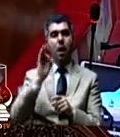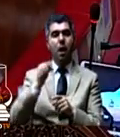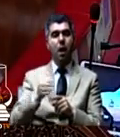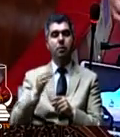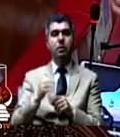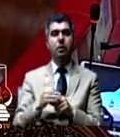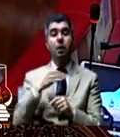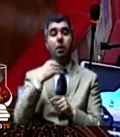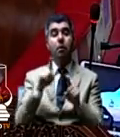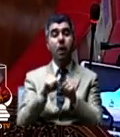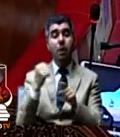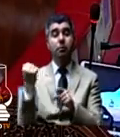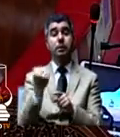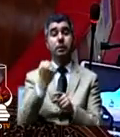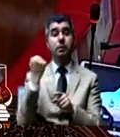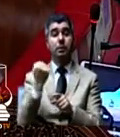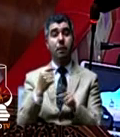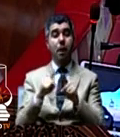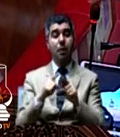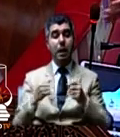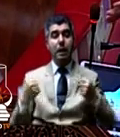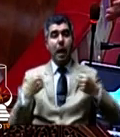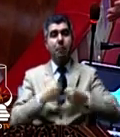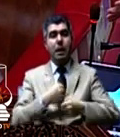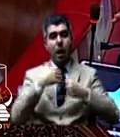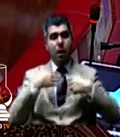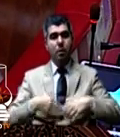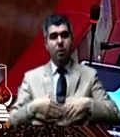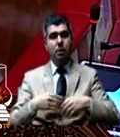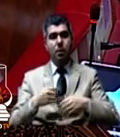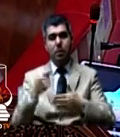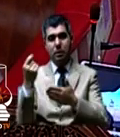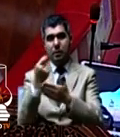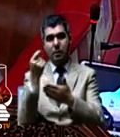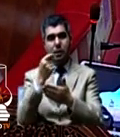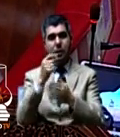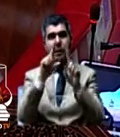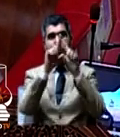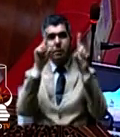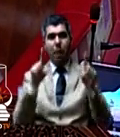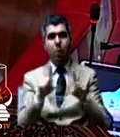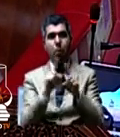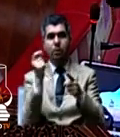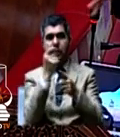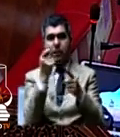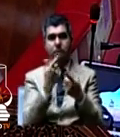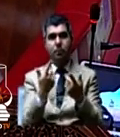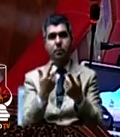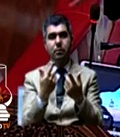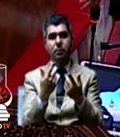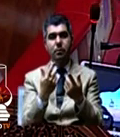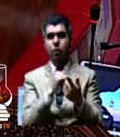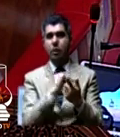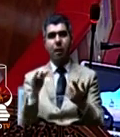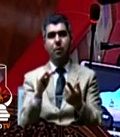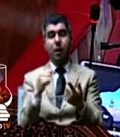يمكنش نستمروا بالطابلية والطباشير، هادشي متجاوز. العالم كله غادي في هذا